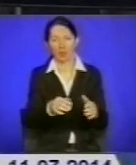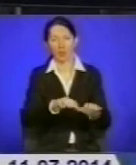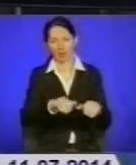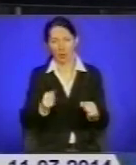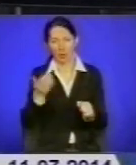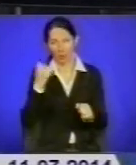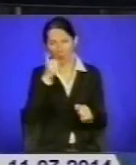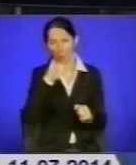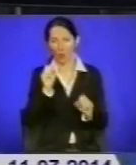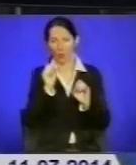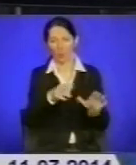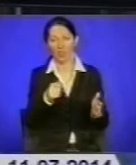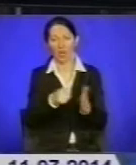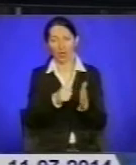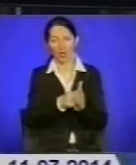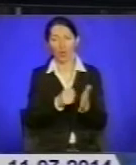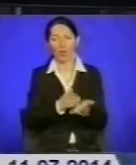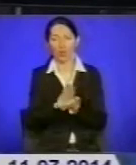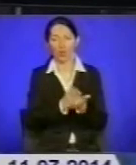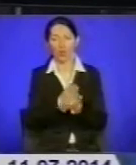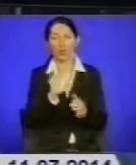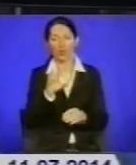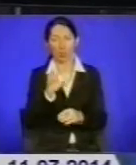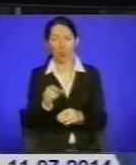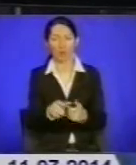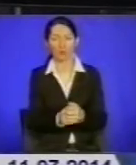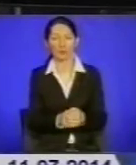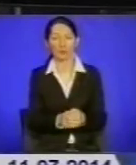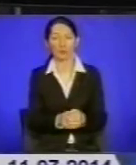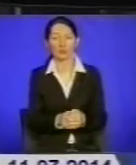Деталі у сюжеті сектору зв'язків з громадськістю у МВС України в області.